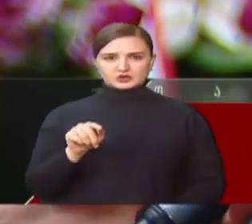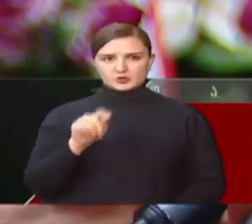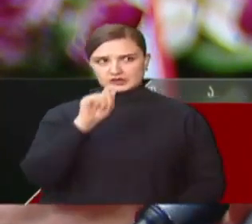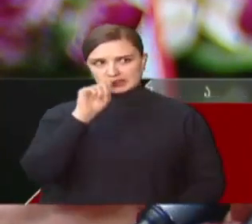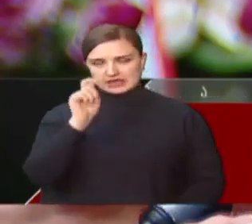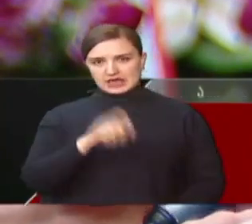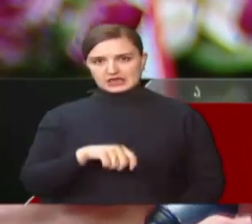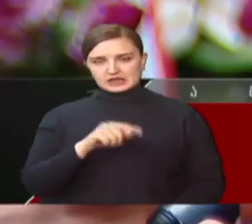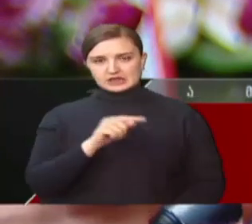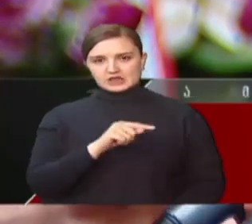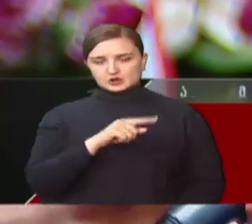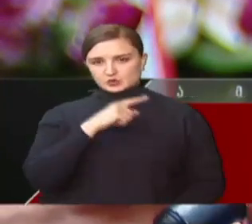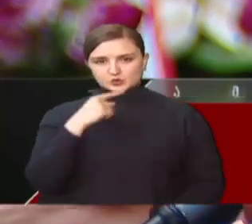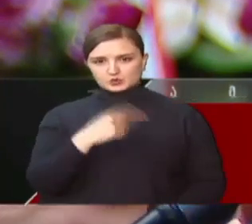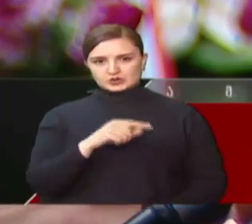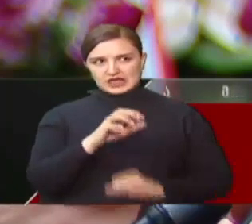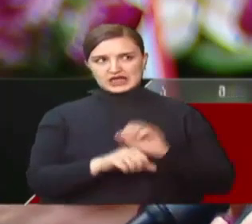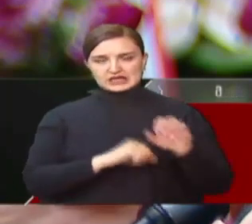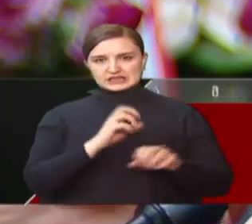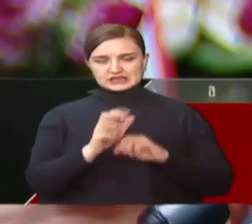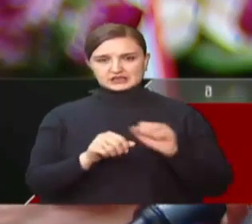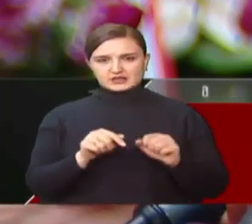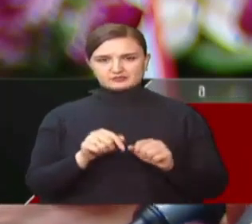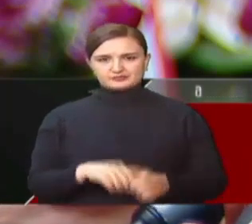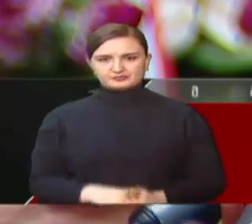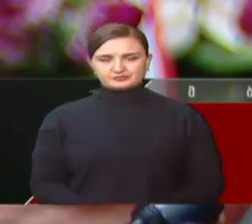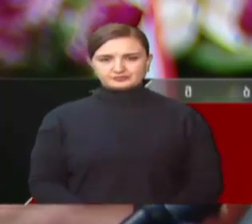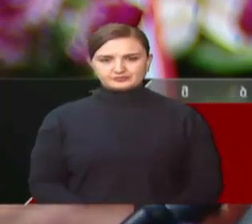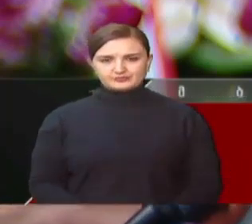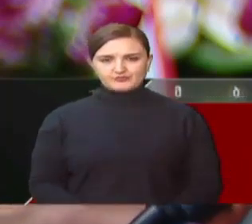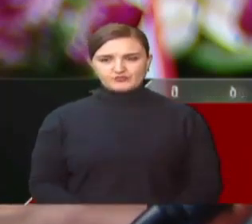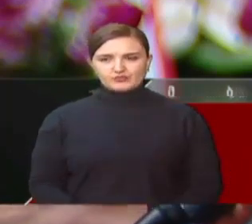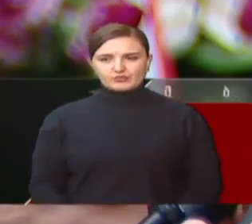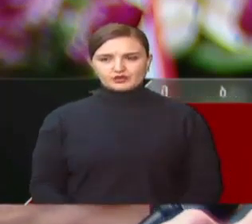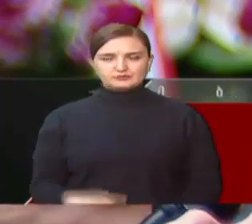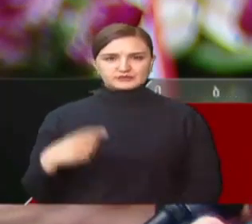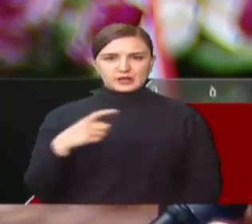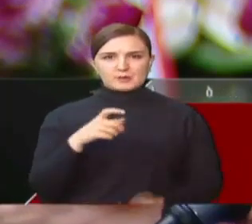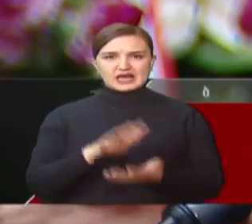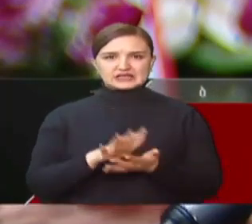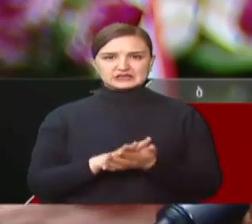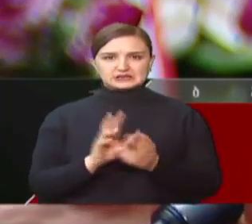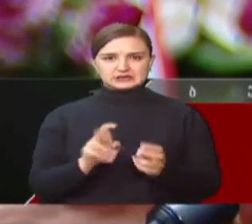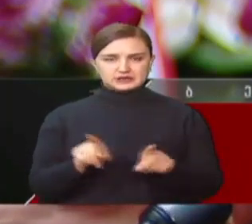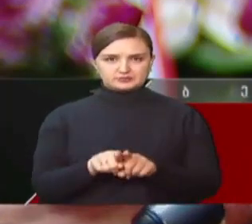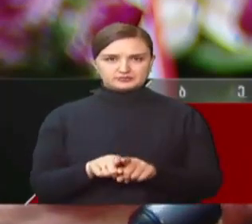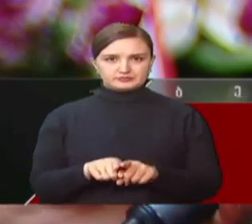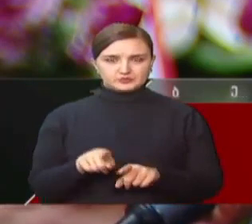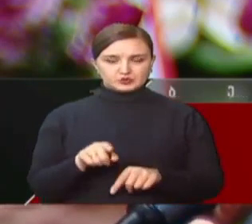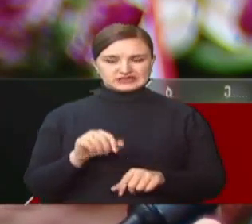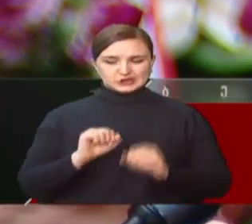უკრაინაზე და უკრაინაში რუსეთის აგრესია. ეს არის სწორედ ეს არის პარაზიტობა, როდესაც ცდილობ ეს ომი